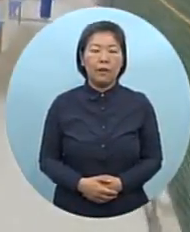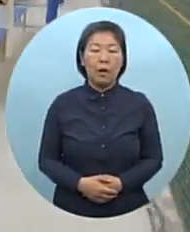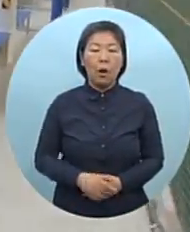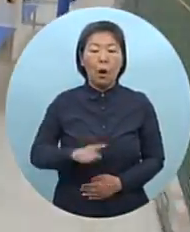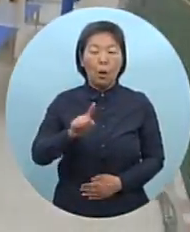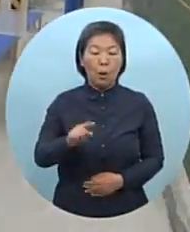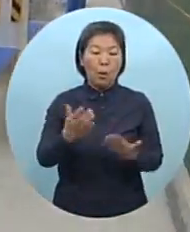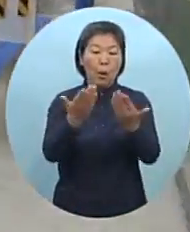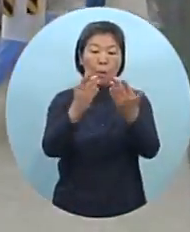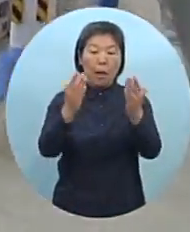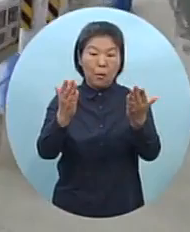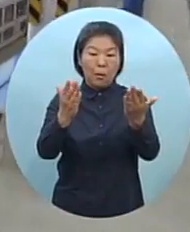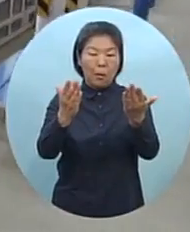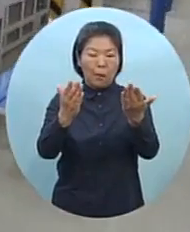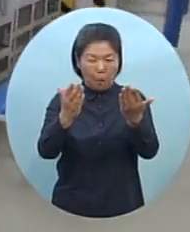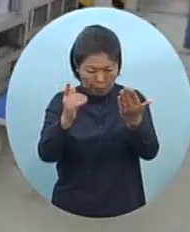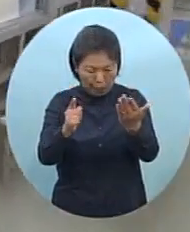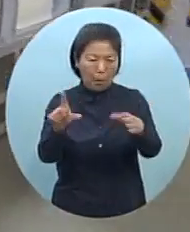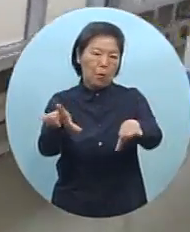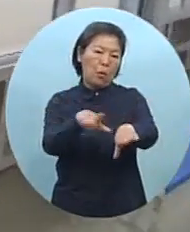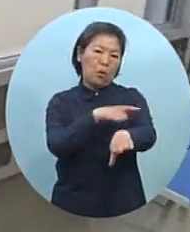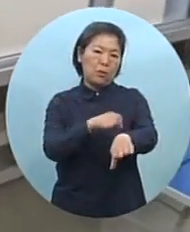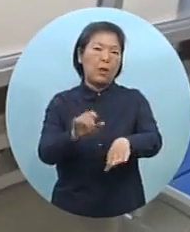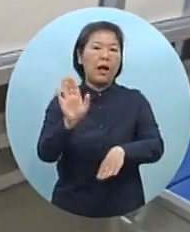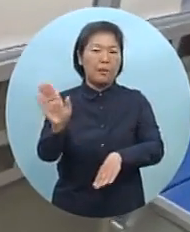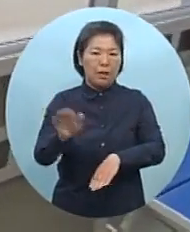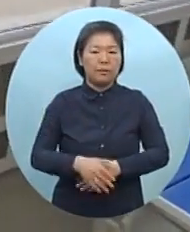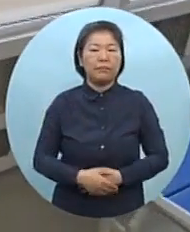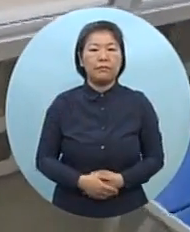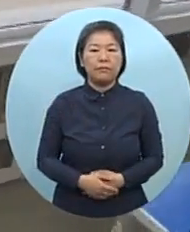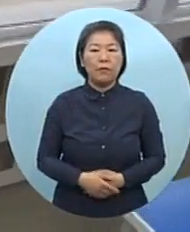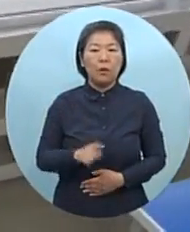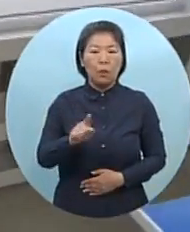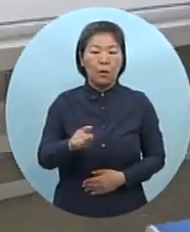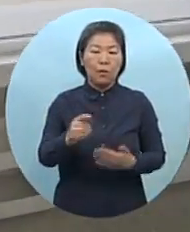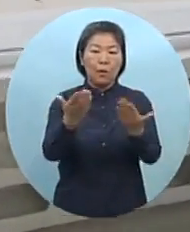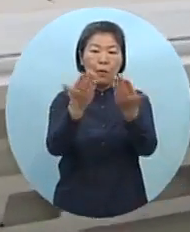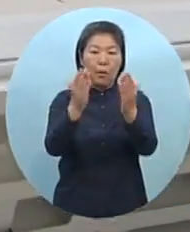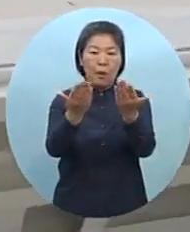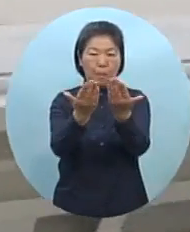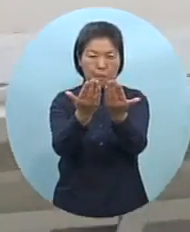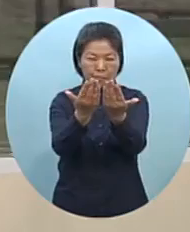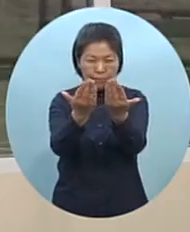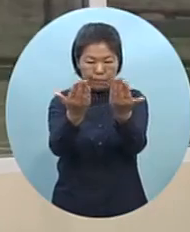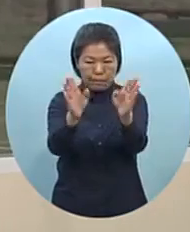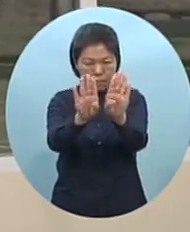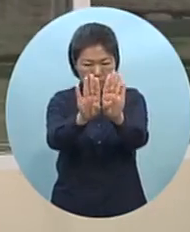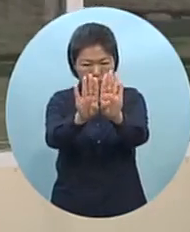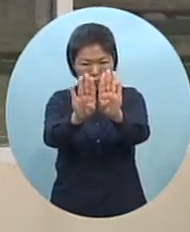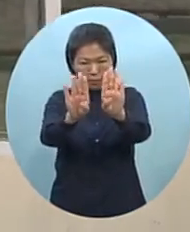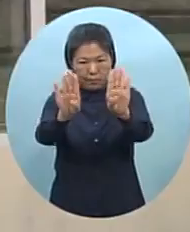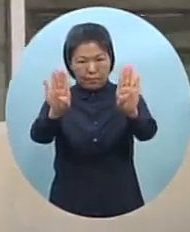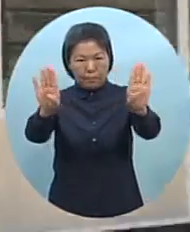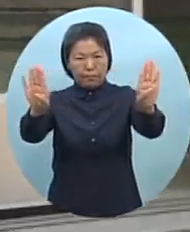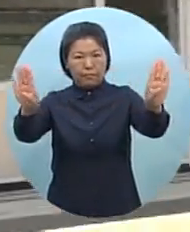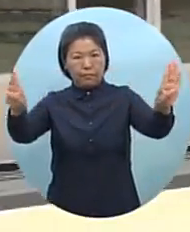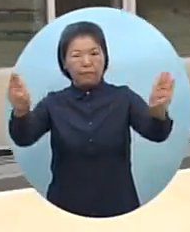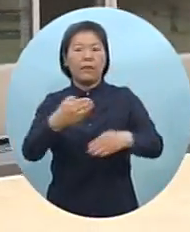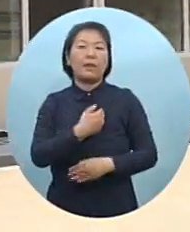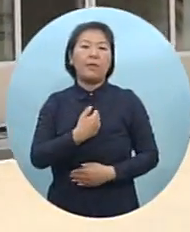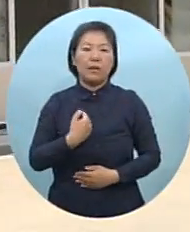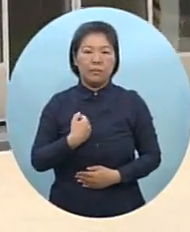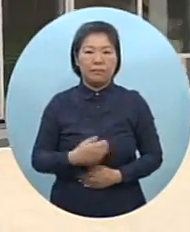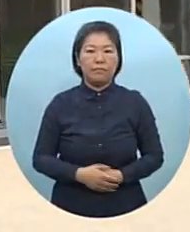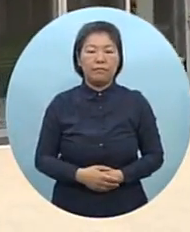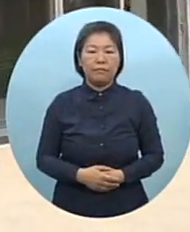大きな窓にはこんな特徴がこちらのガラス扉についてなんですけども扉としてえ開くようになって